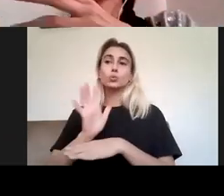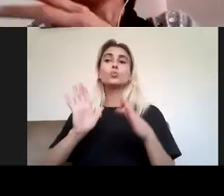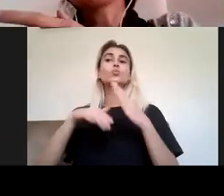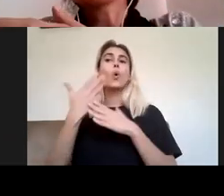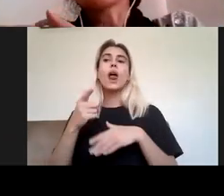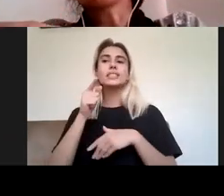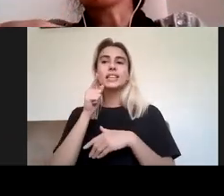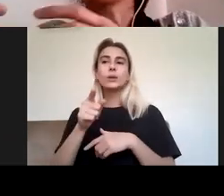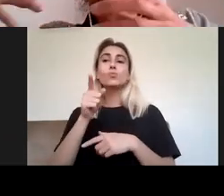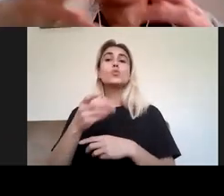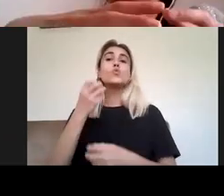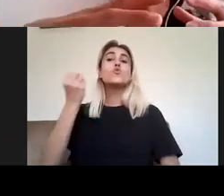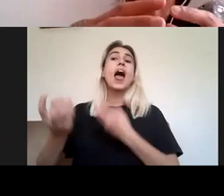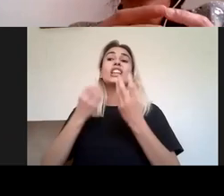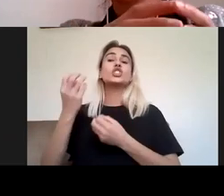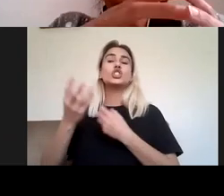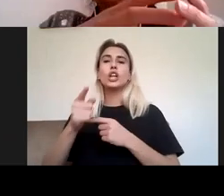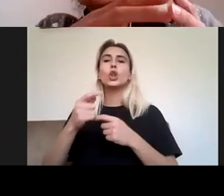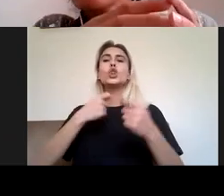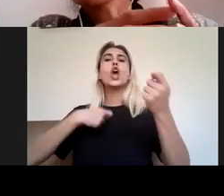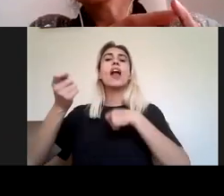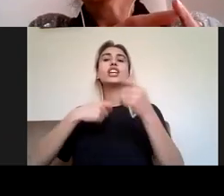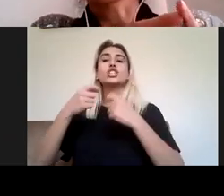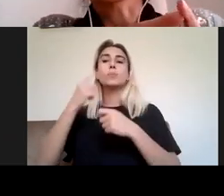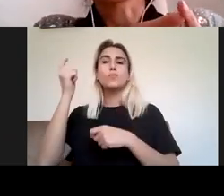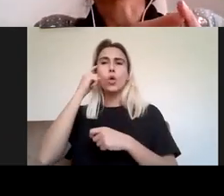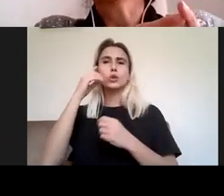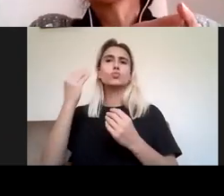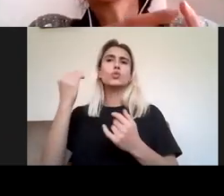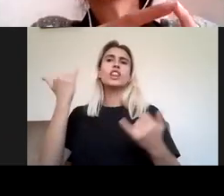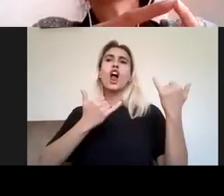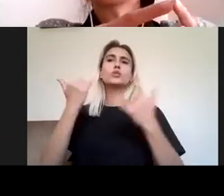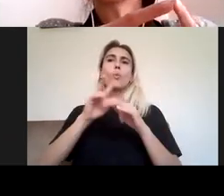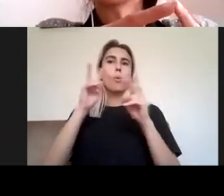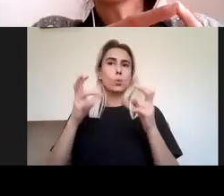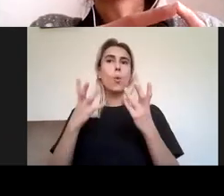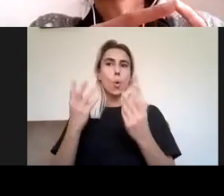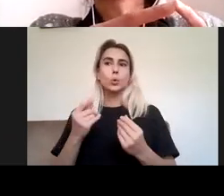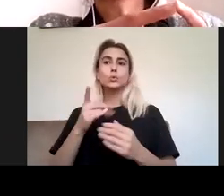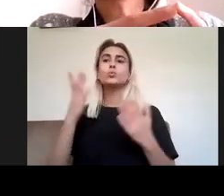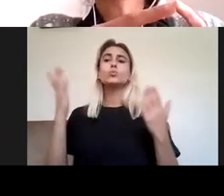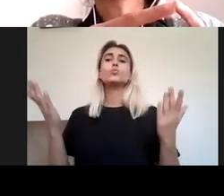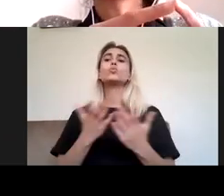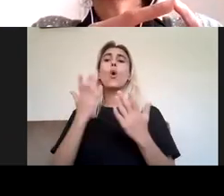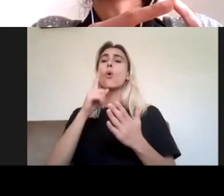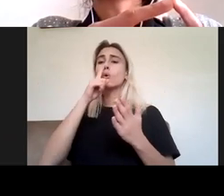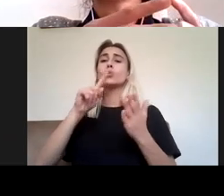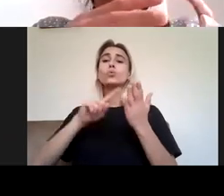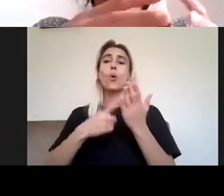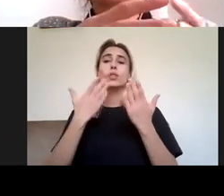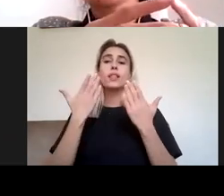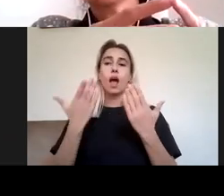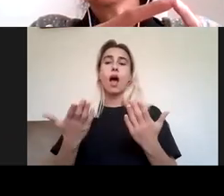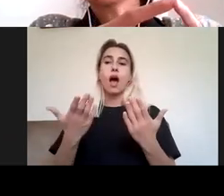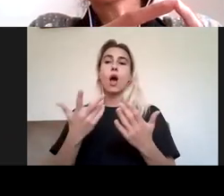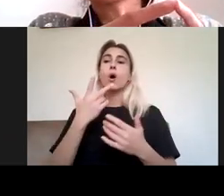bunun üreticiler boyutu ve tüketiciler boyutunda çok tartışma konusuydu zaten. O kadar çok nokta aslında tabii